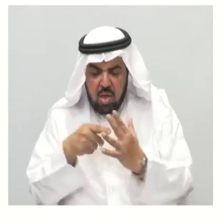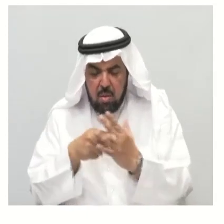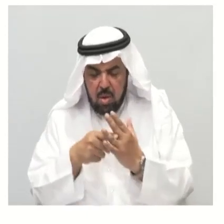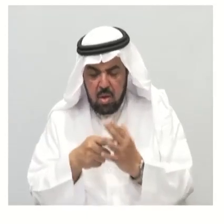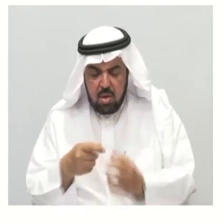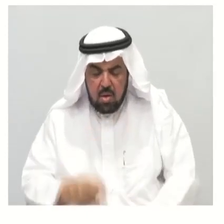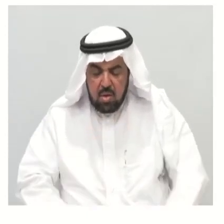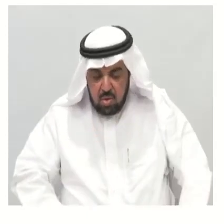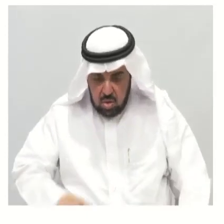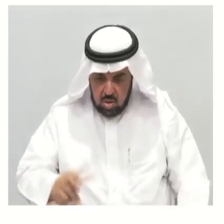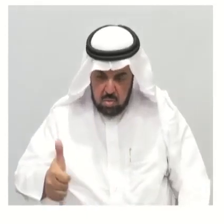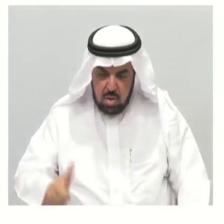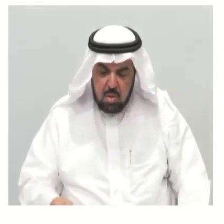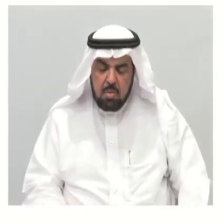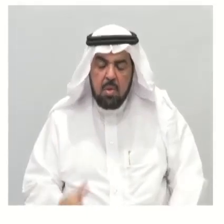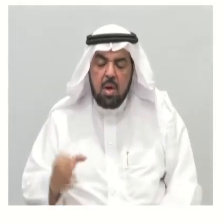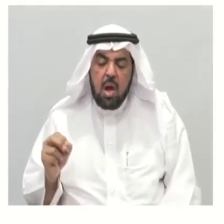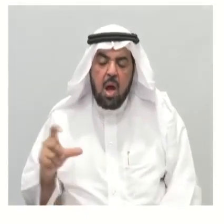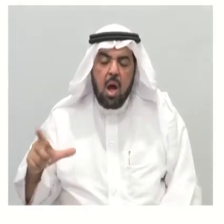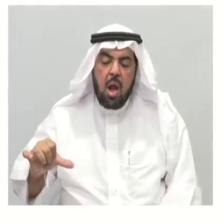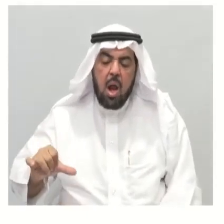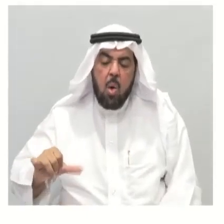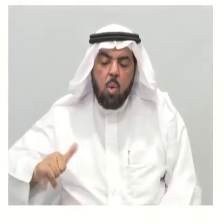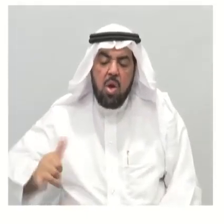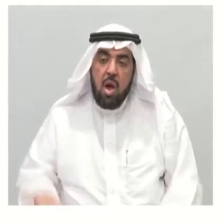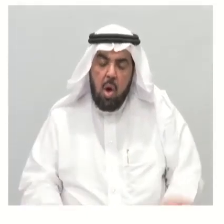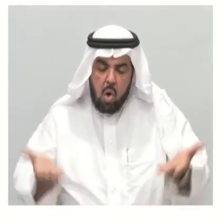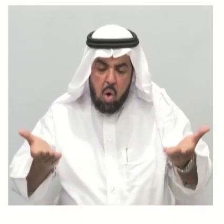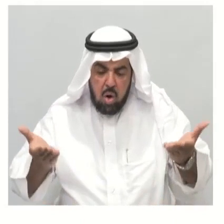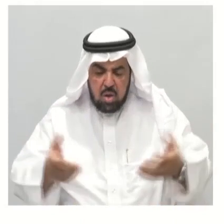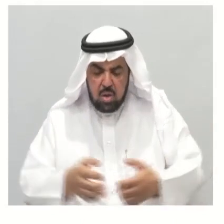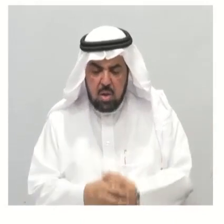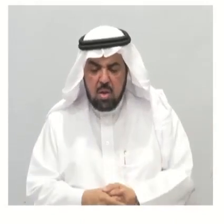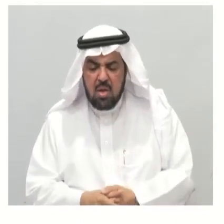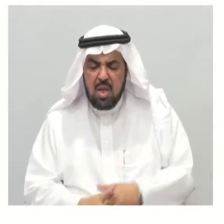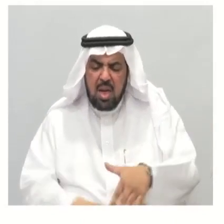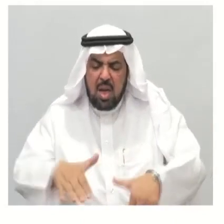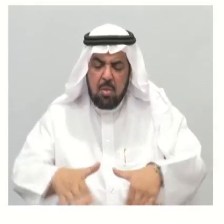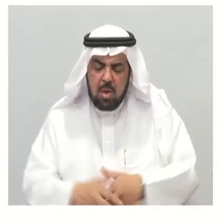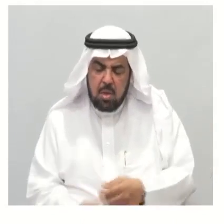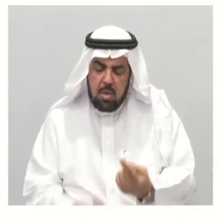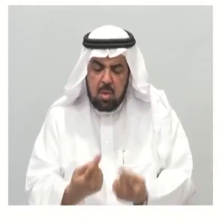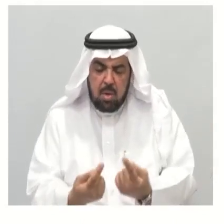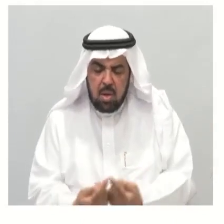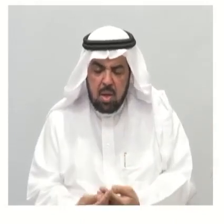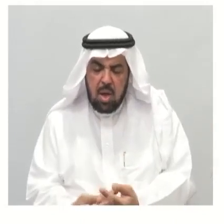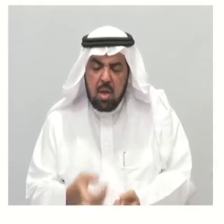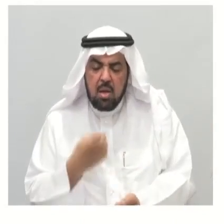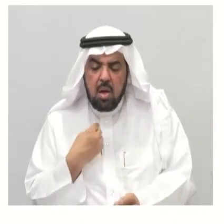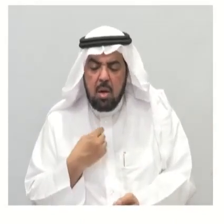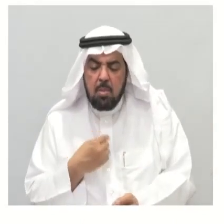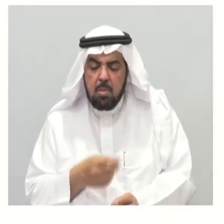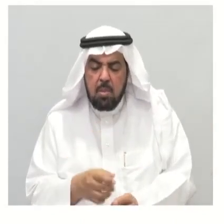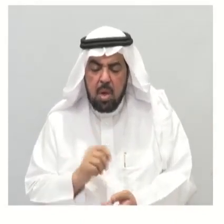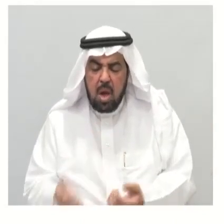الخشب بقلويته العالية جداً، مما يجعله غير مناسب للنباتات المحبة